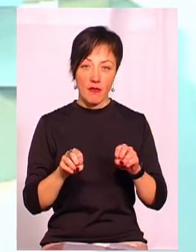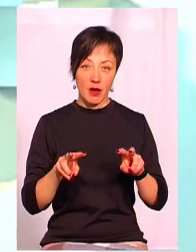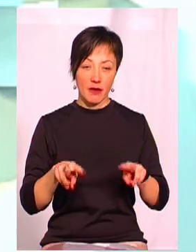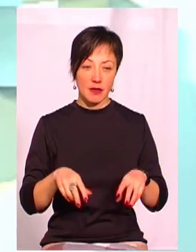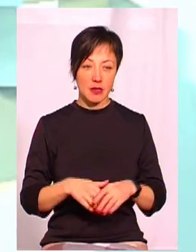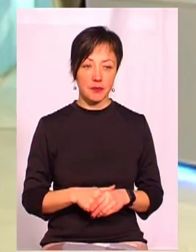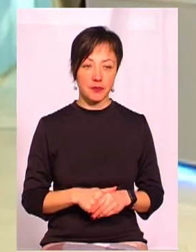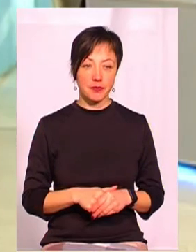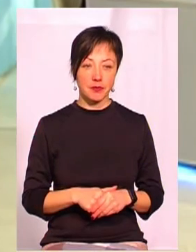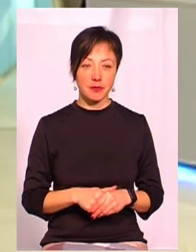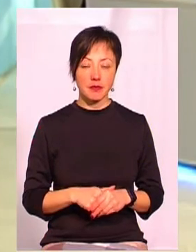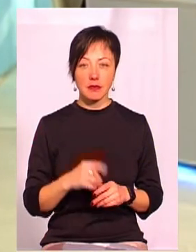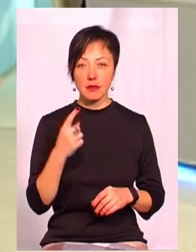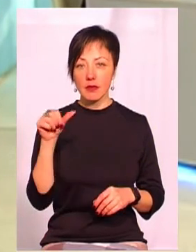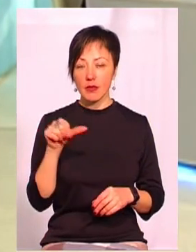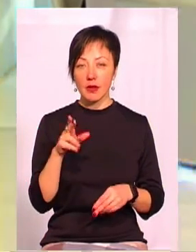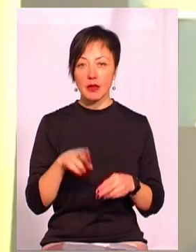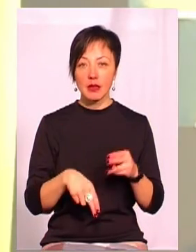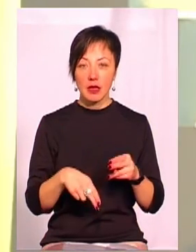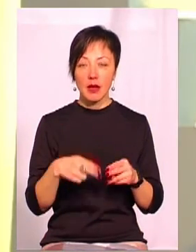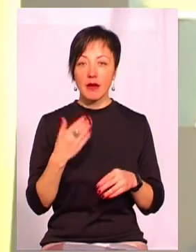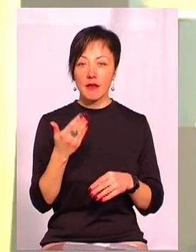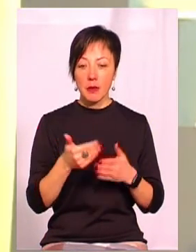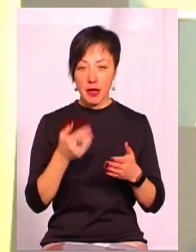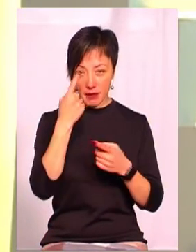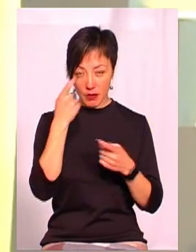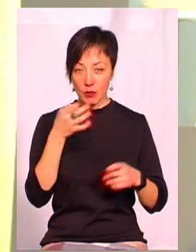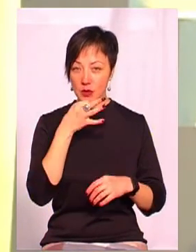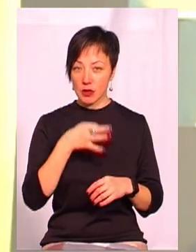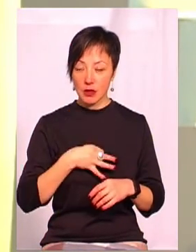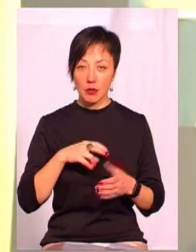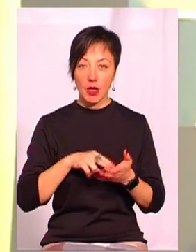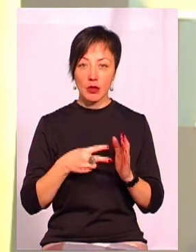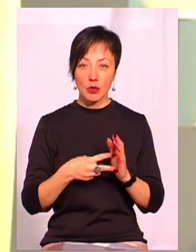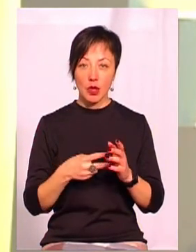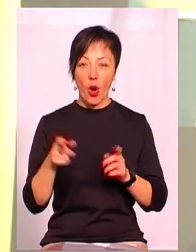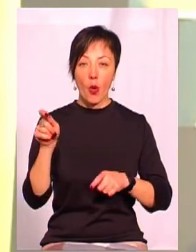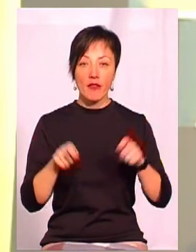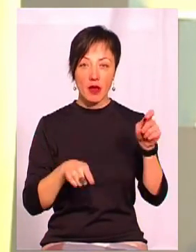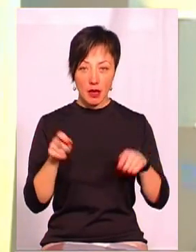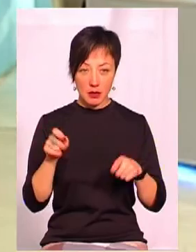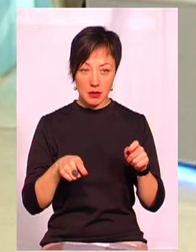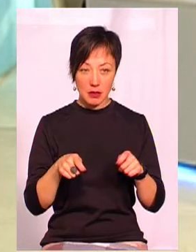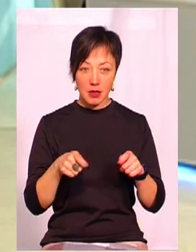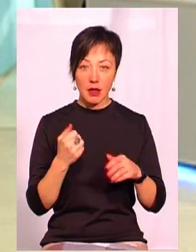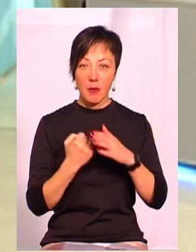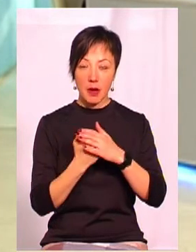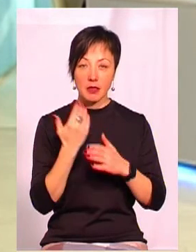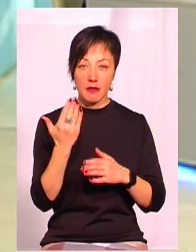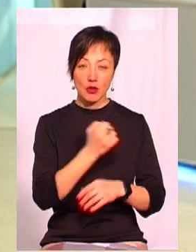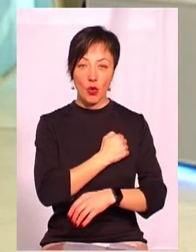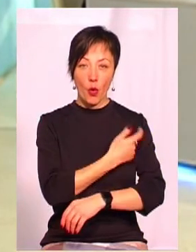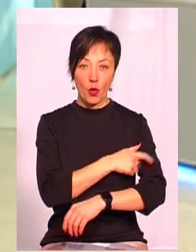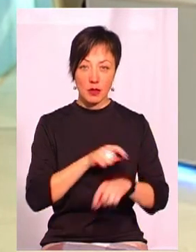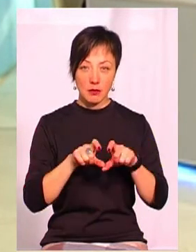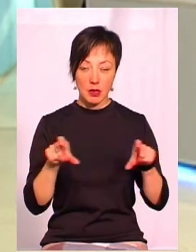фахівця. І хвилинка буквально до завершення. Пані Оксано, ви перед ефіром мені говорили, що планується конференція, так, на базі вашого